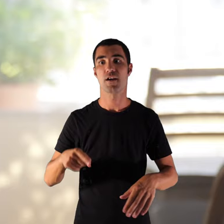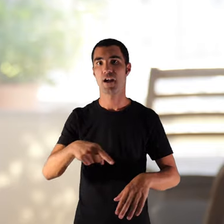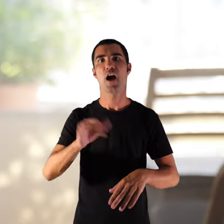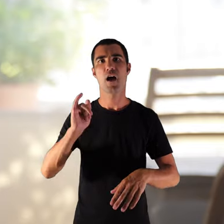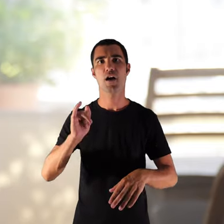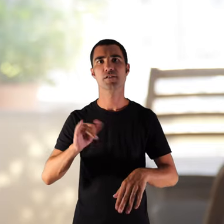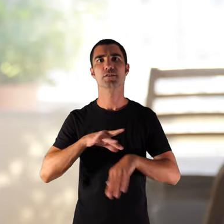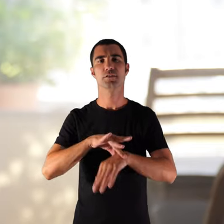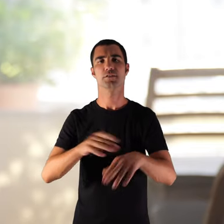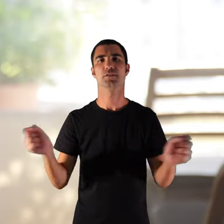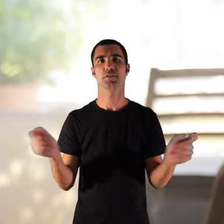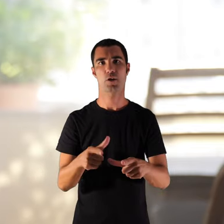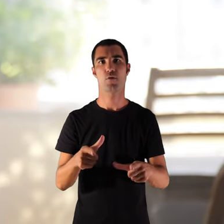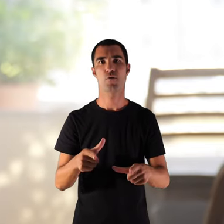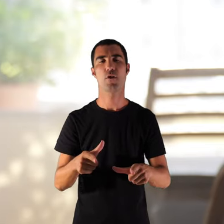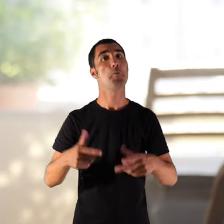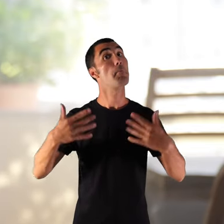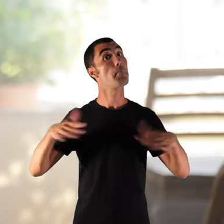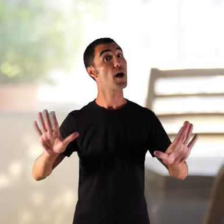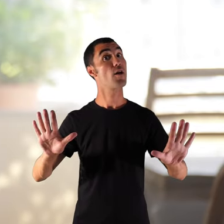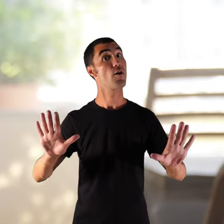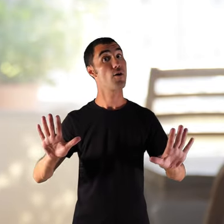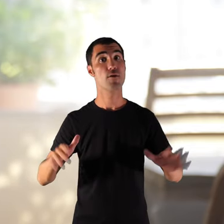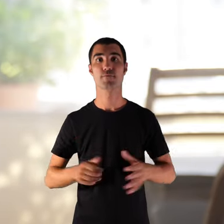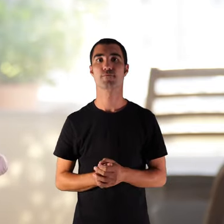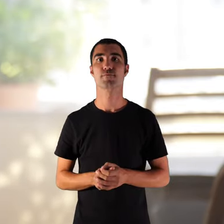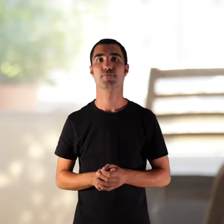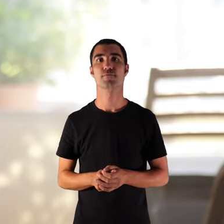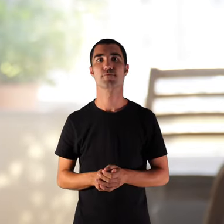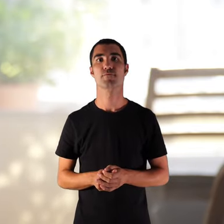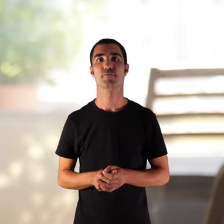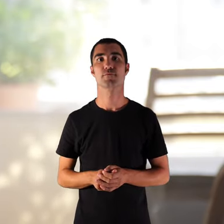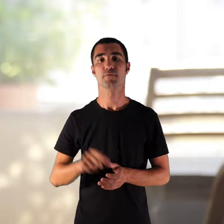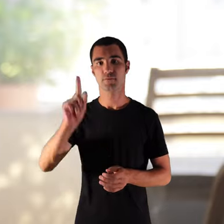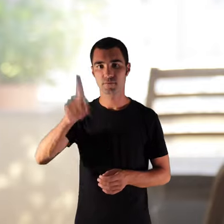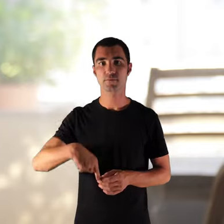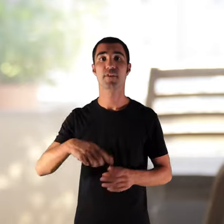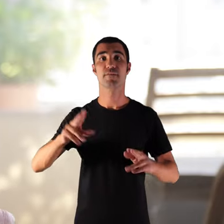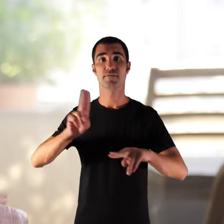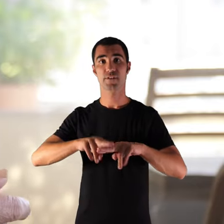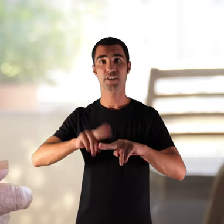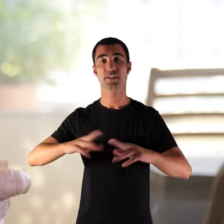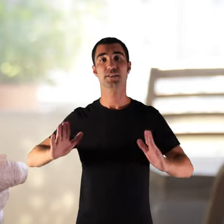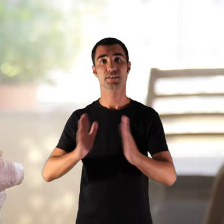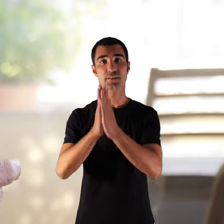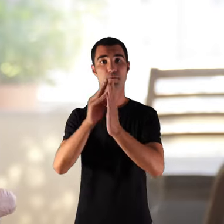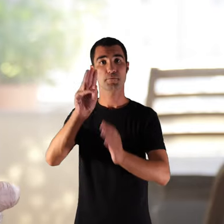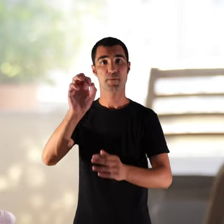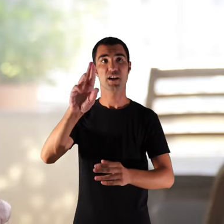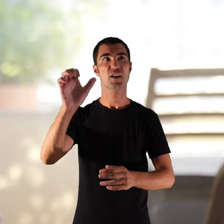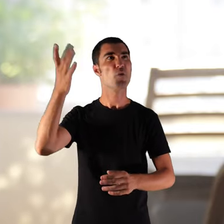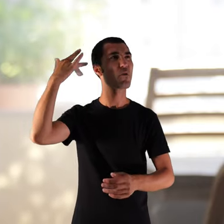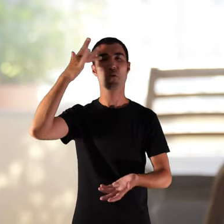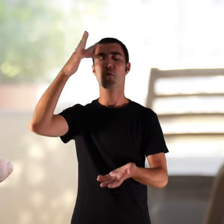seguro, però no. I aquí a les festes de Sant Pere, un